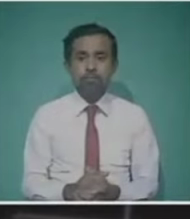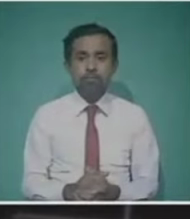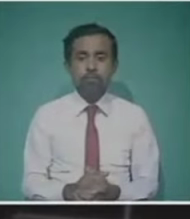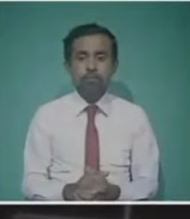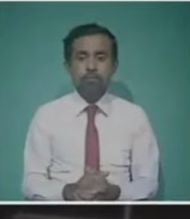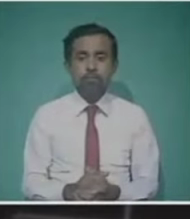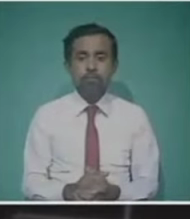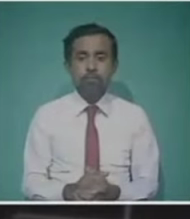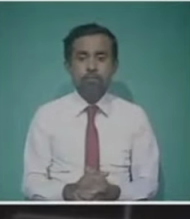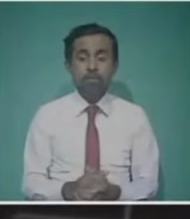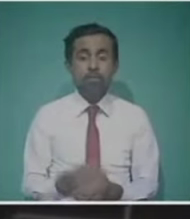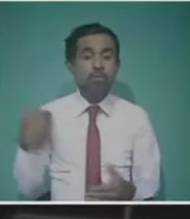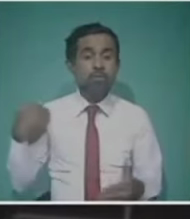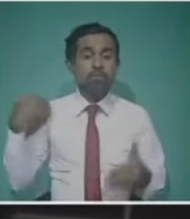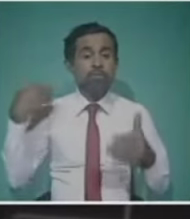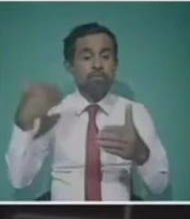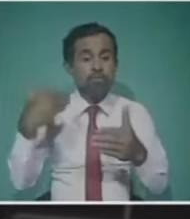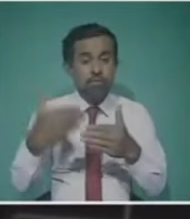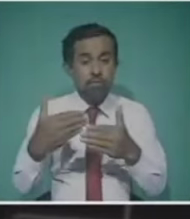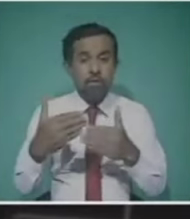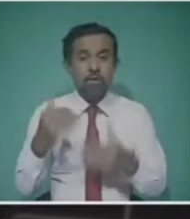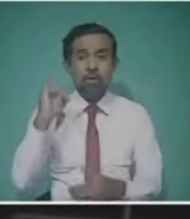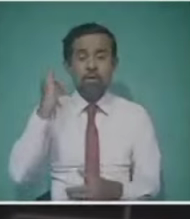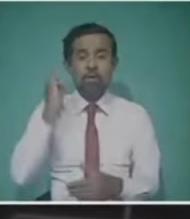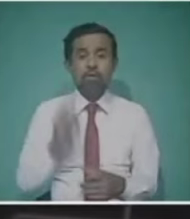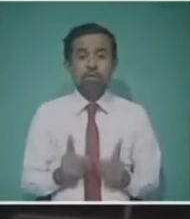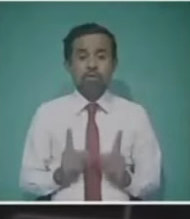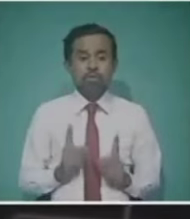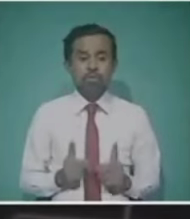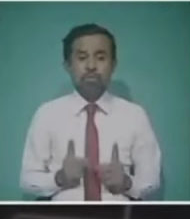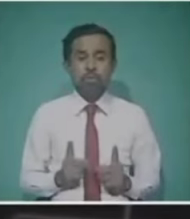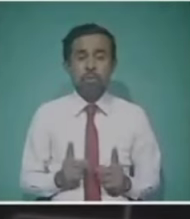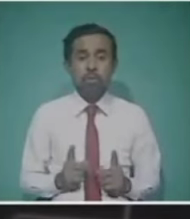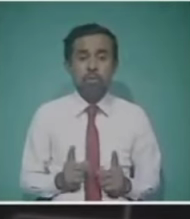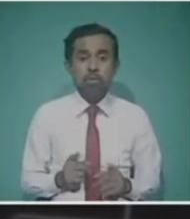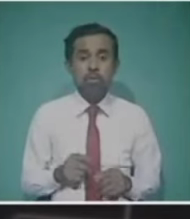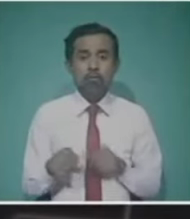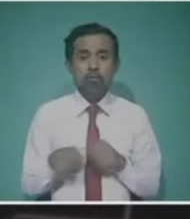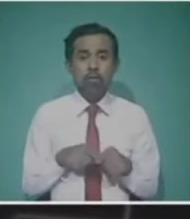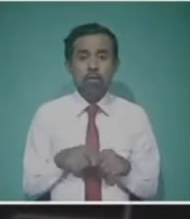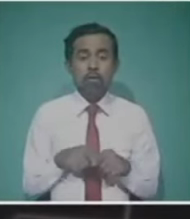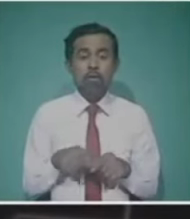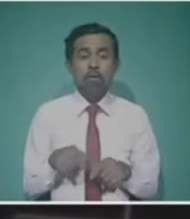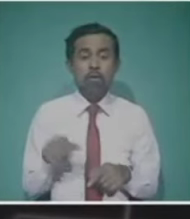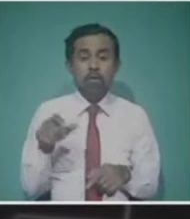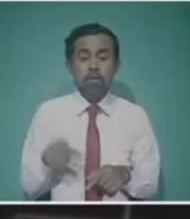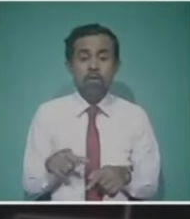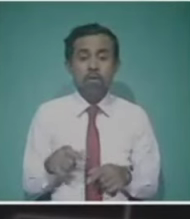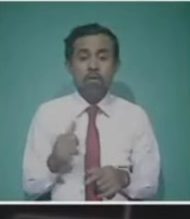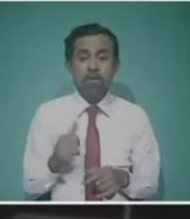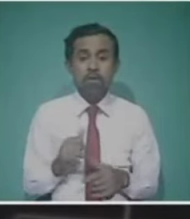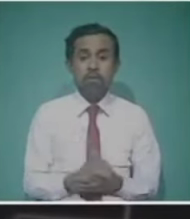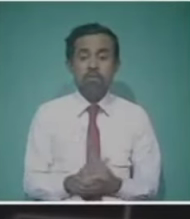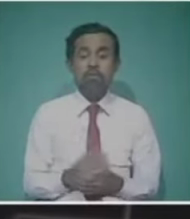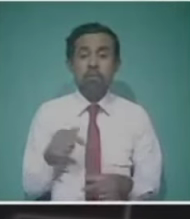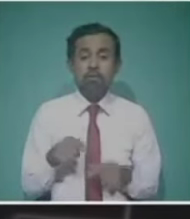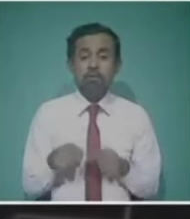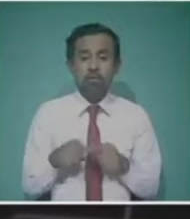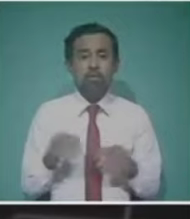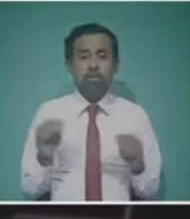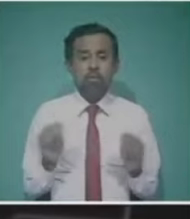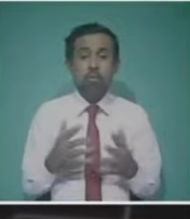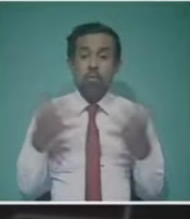நீண்ட காலமாக அதிகாரிகள் ஒரு இடத்தில் இருப்பது, பதிவாளர்கள் மாற்றப்படாமல் இருப்பது போன்ற பல விடயங்கள் எங்களுக்கு பிரச்சனைகளை ஏற்படுத்தி